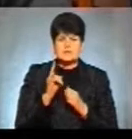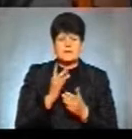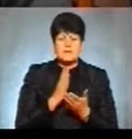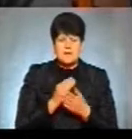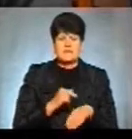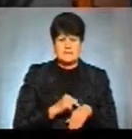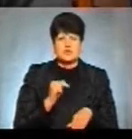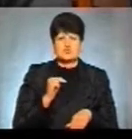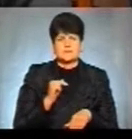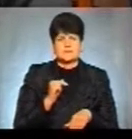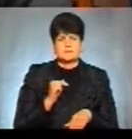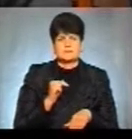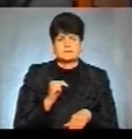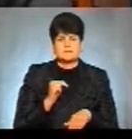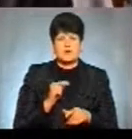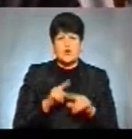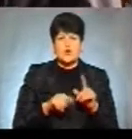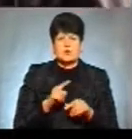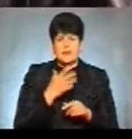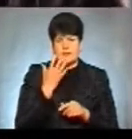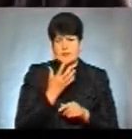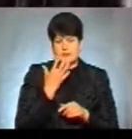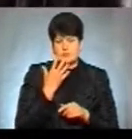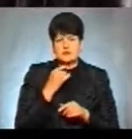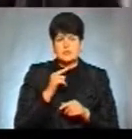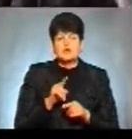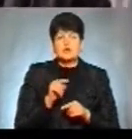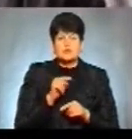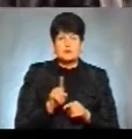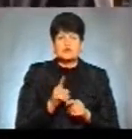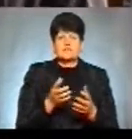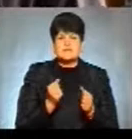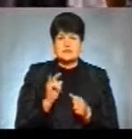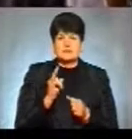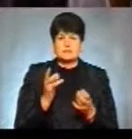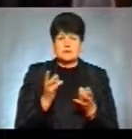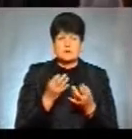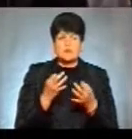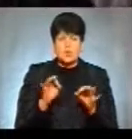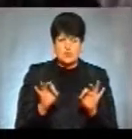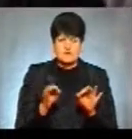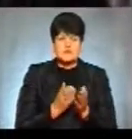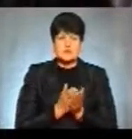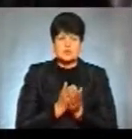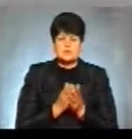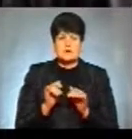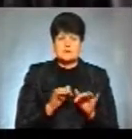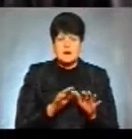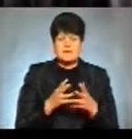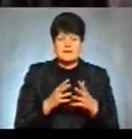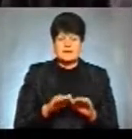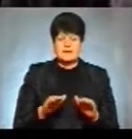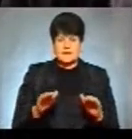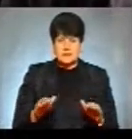відчути родинне тепло. Для того, щоб взяти дитину, потрібно, по-перше, дозвіл від служби у справах дітей.